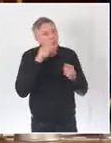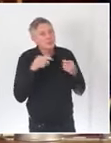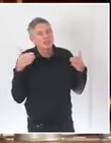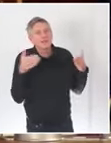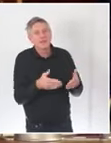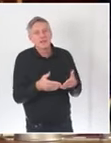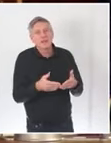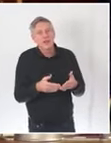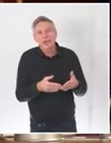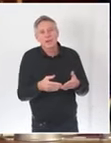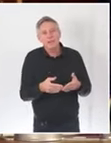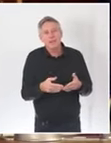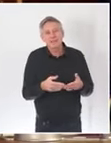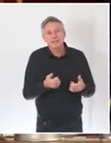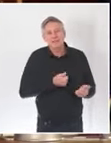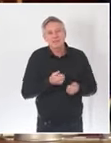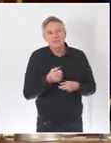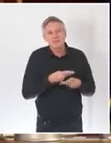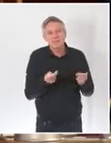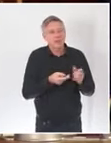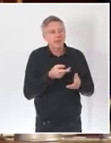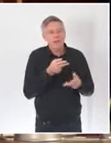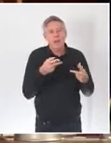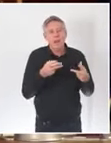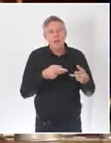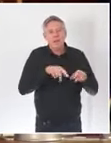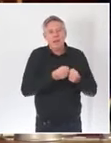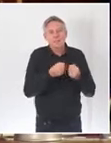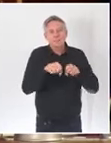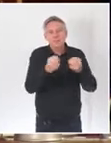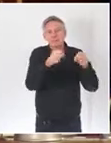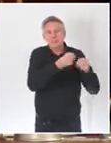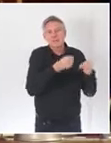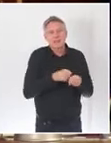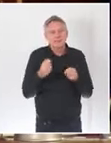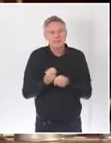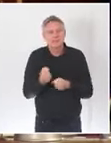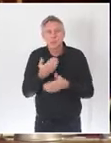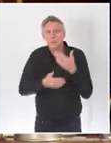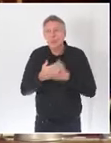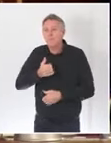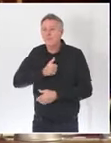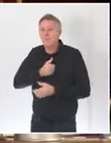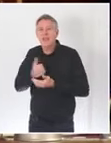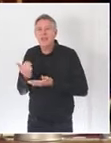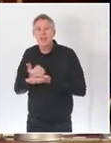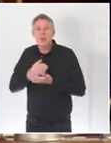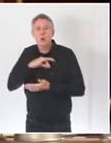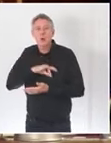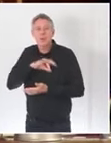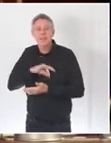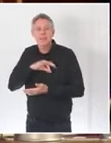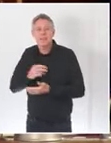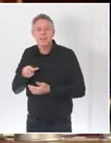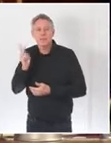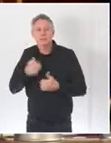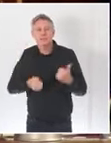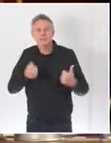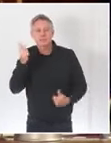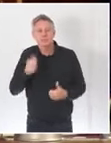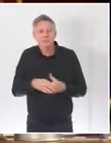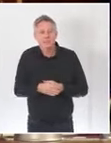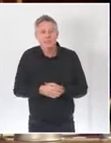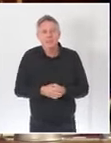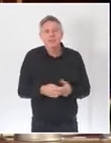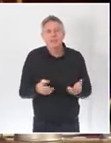celui du démantèlement progressif de nos services publics au profit du secteur privé lucratif. Selon le vieil adage, quand on veut noyer son chien,